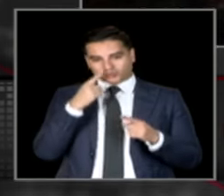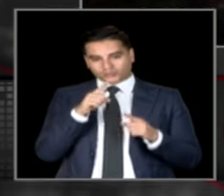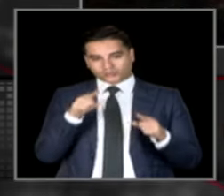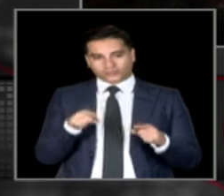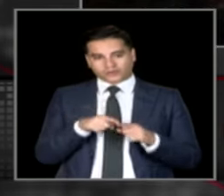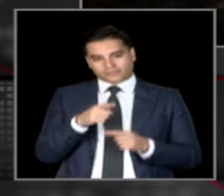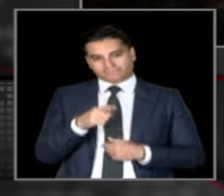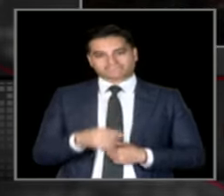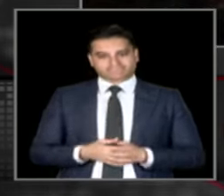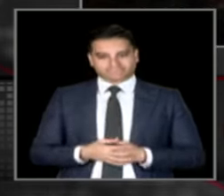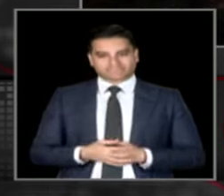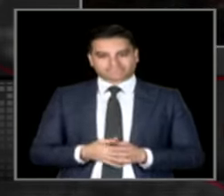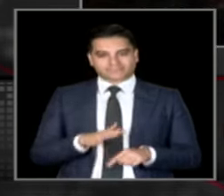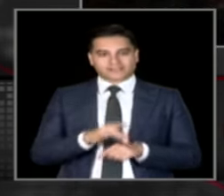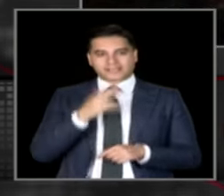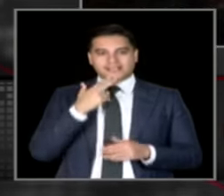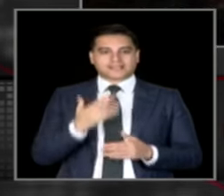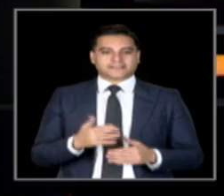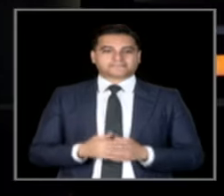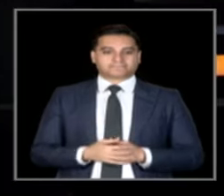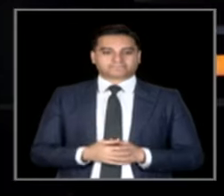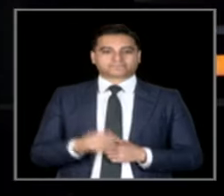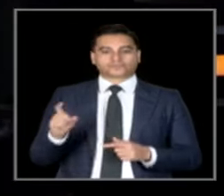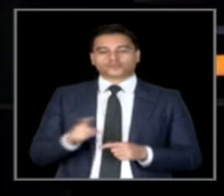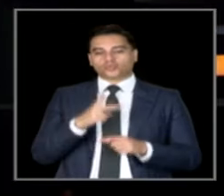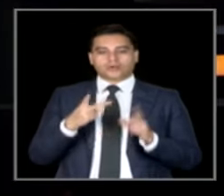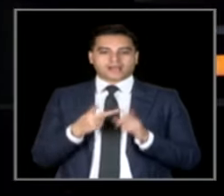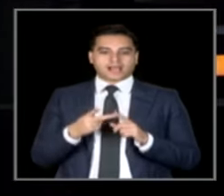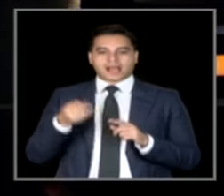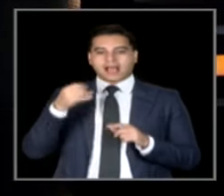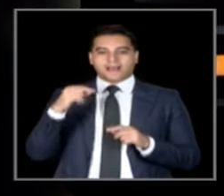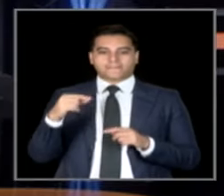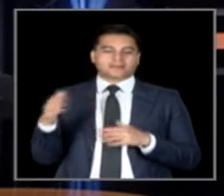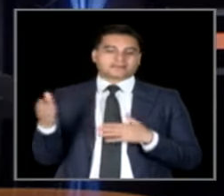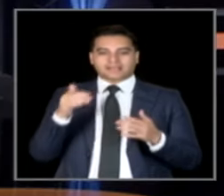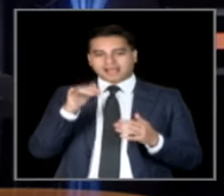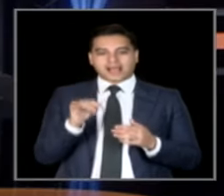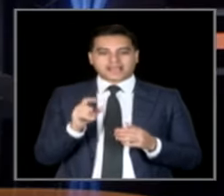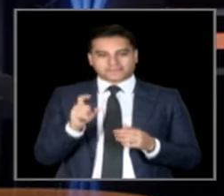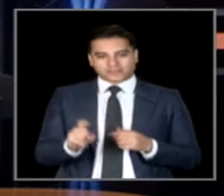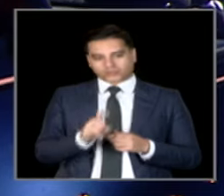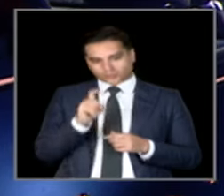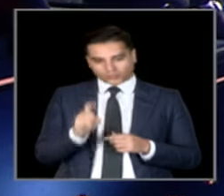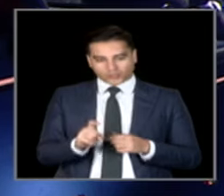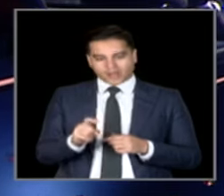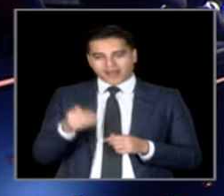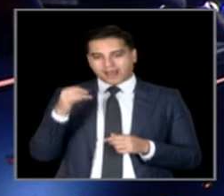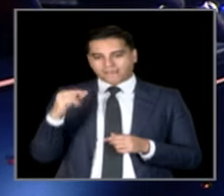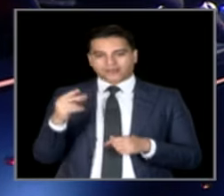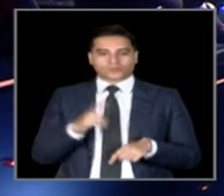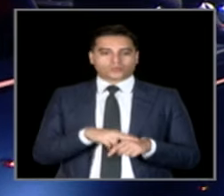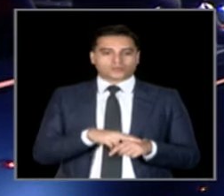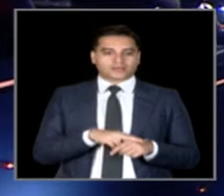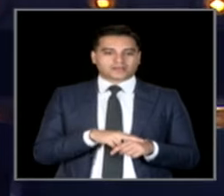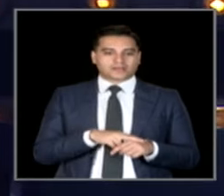قصادنا. هارد لك، تفضلوا. السؤال الثاني، أحمد أيمن وأحمد محمد